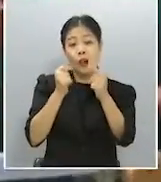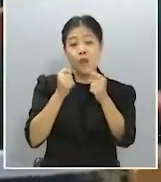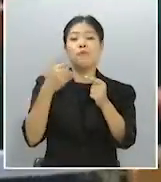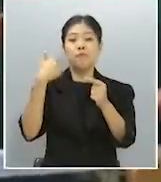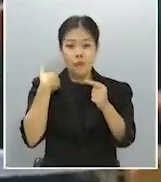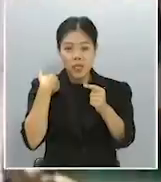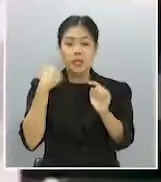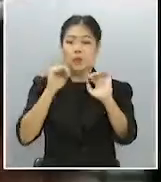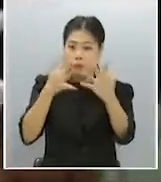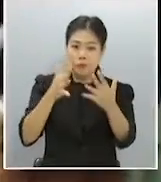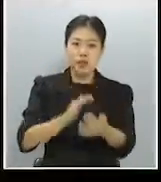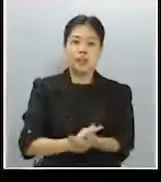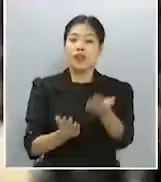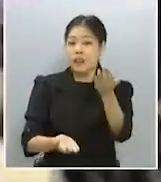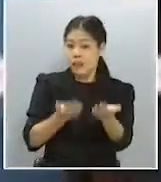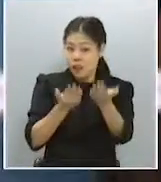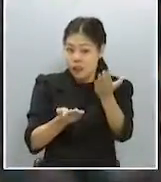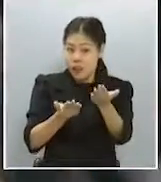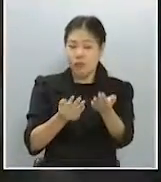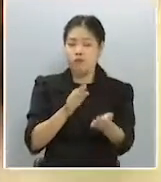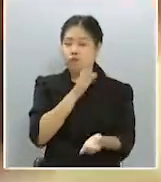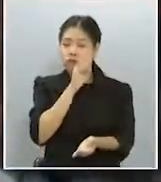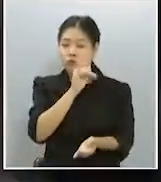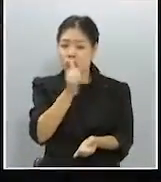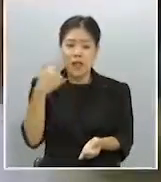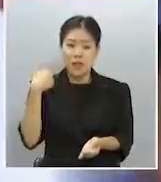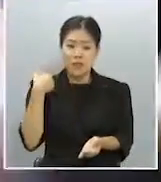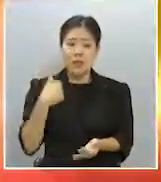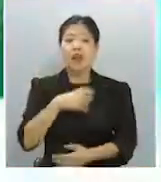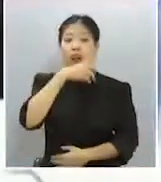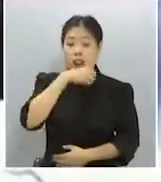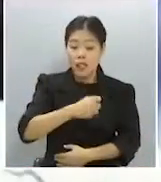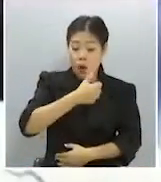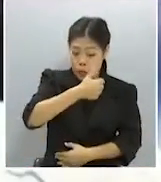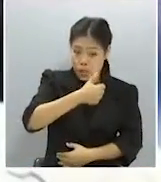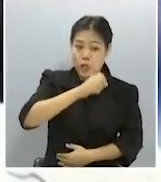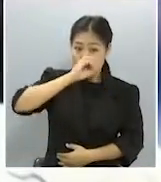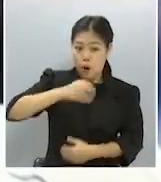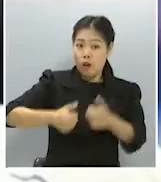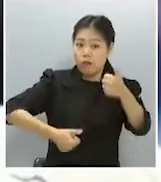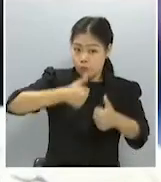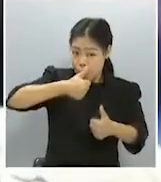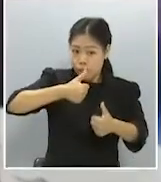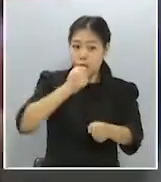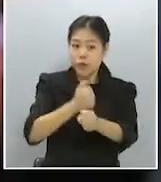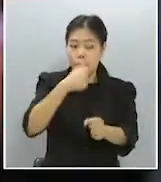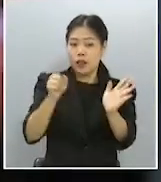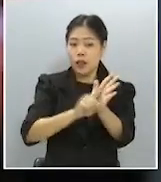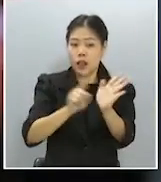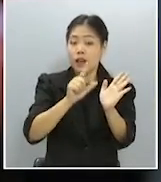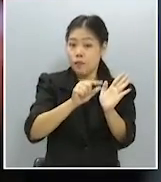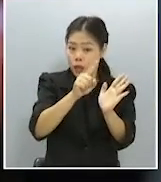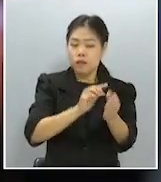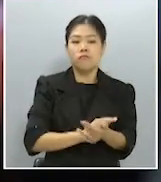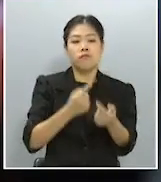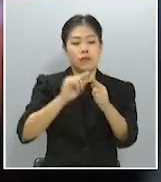ไม่มีคือเกิดขึ้นก็ได้หรือไม่มีใครมาทำลายก็ได้ของเดิมเราคิดว่าบียอนบอกชนะรายการแกรนด์สแลม11ครั้งมากแล้วครับ